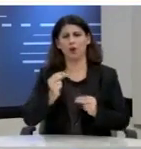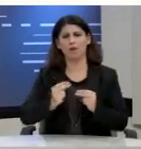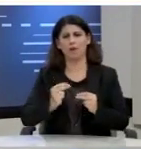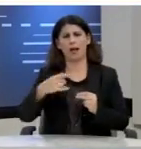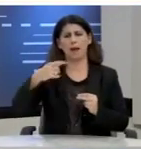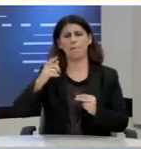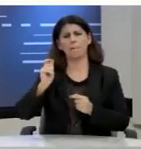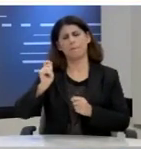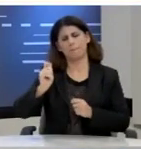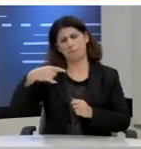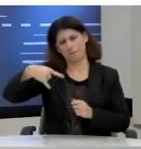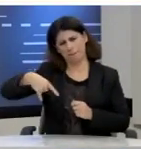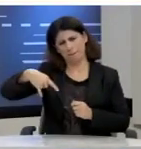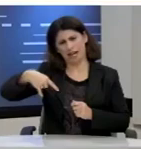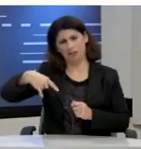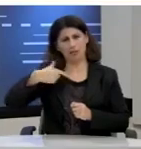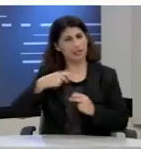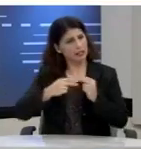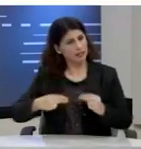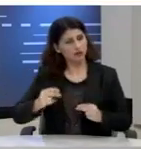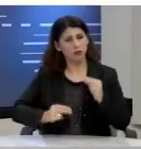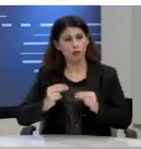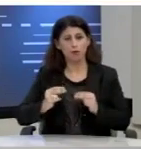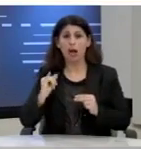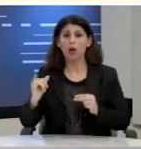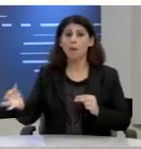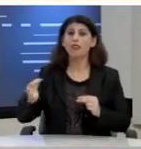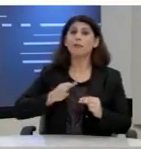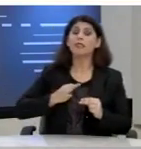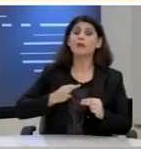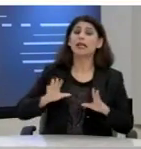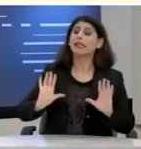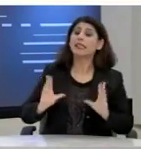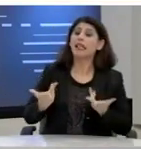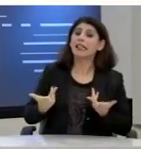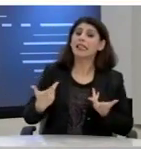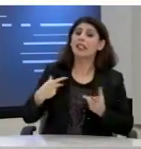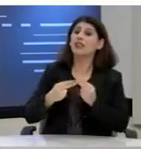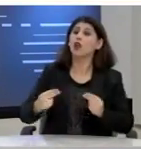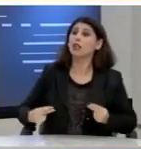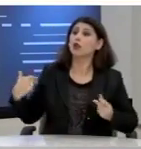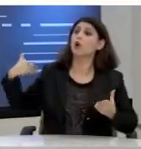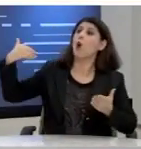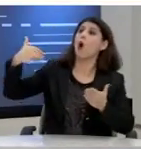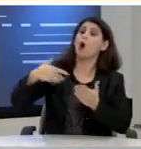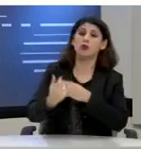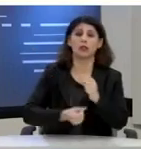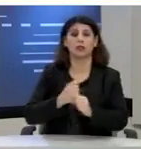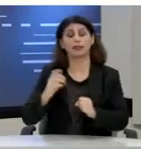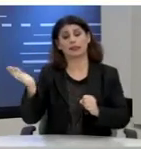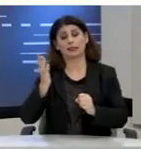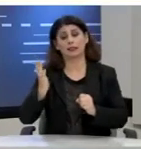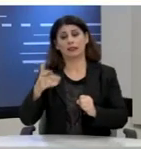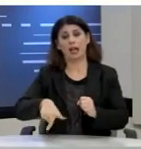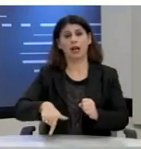ένα πρόβλημα που δεν μπορούσατε να το λύσετε. Ακόμα δεν μας εξηγήσατε 2 μέρες γιατί δεν το λύσατε τόσο καιρό. Τα είχατε στεκόσασταν ακλόνητοι και